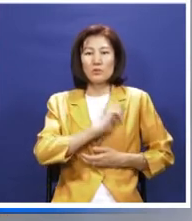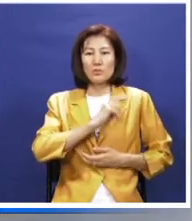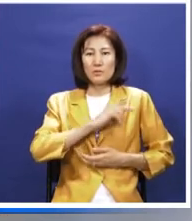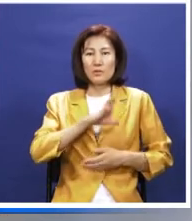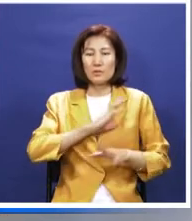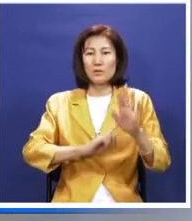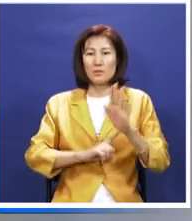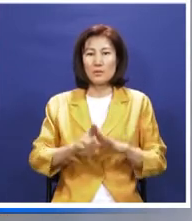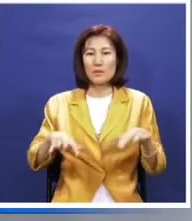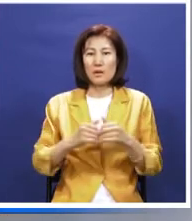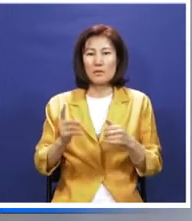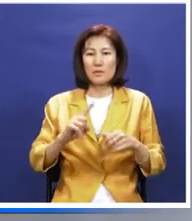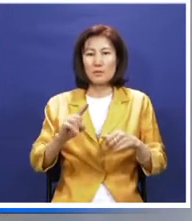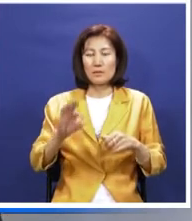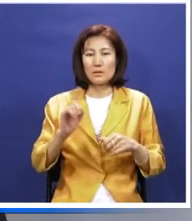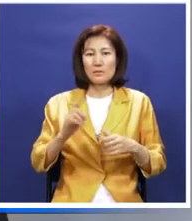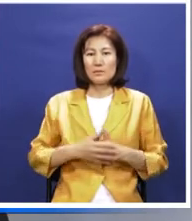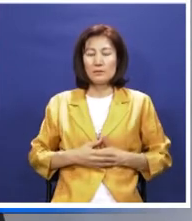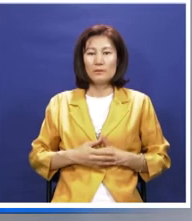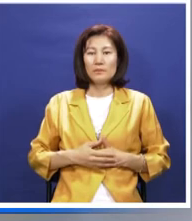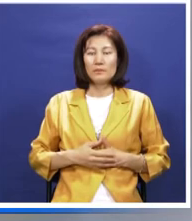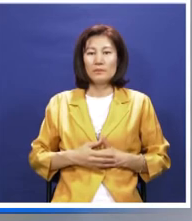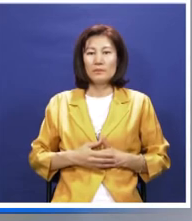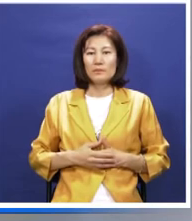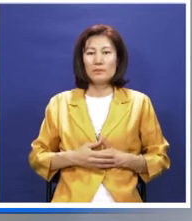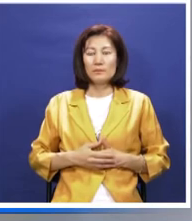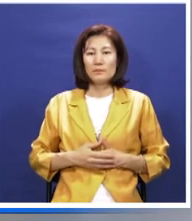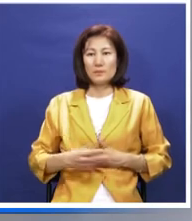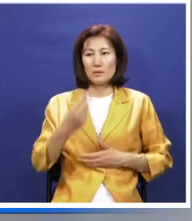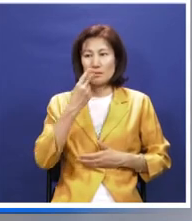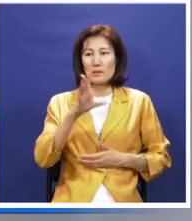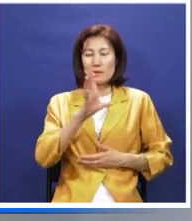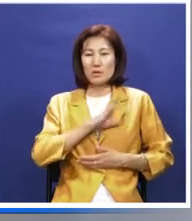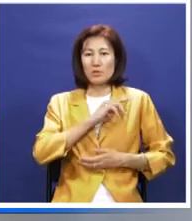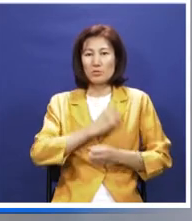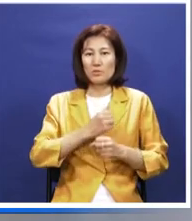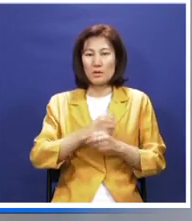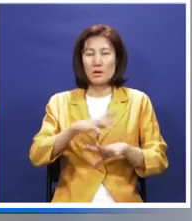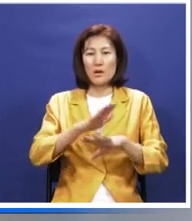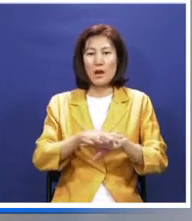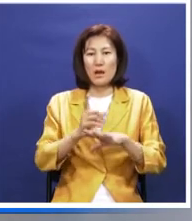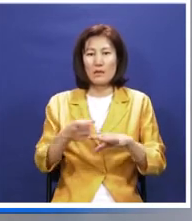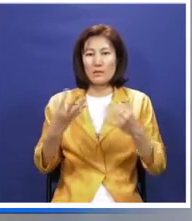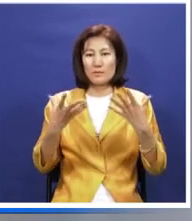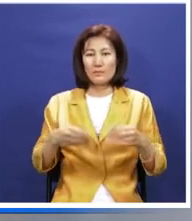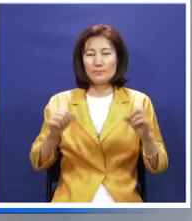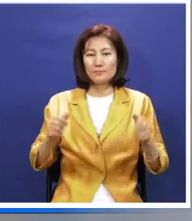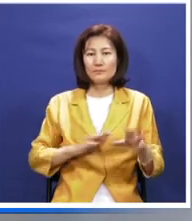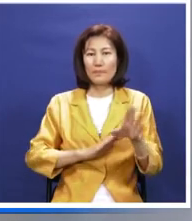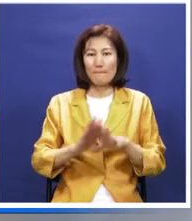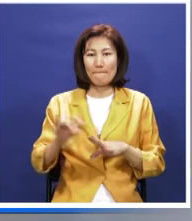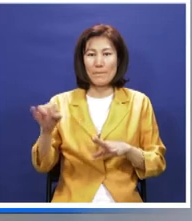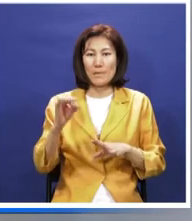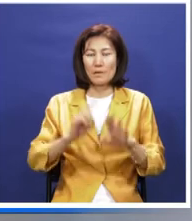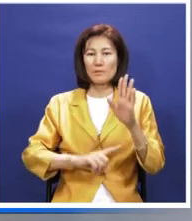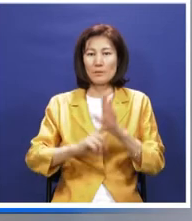уже. Сон газдың қандай объем болса, сол газдың объемін қарап отырып жұмыс істейміз да. Біз халыққа жұмыс істей алмай қаламыз. Біз халыққа біз май